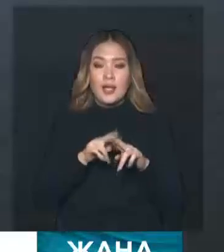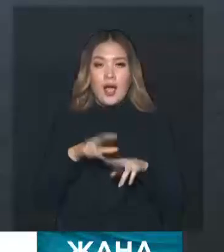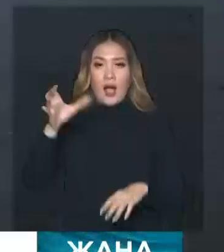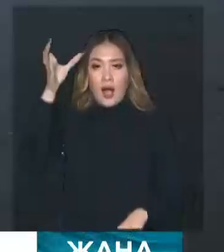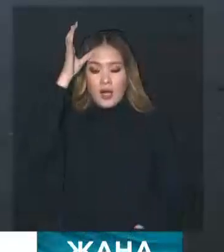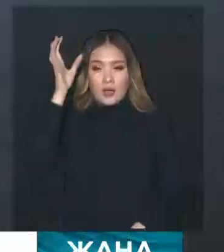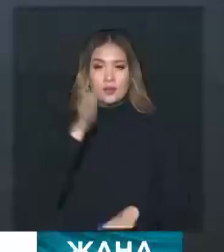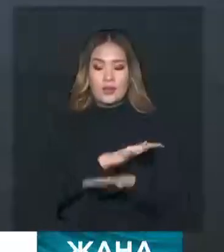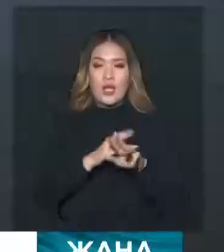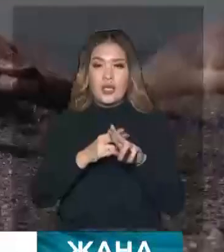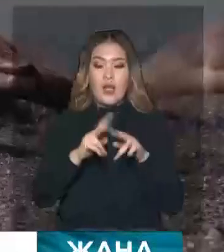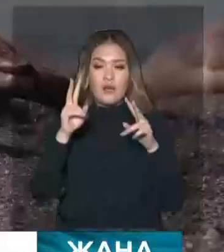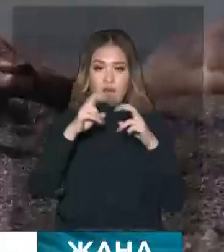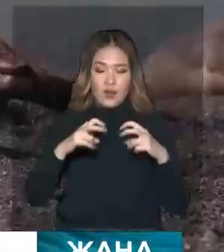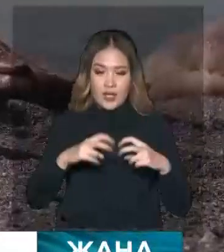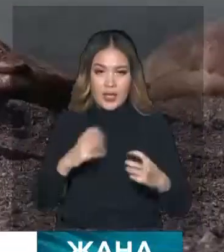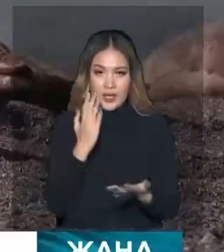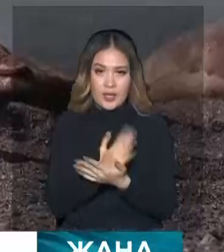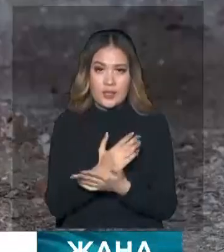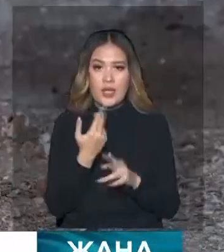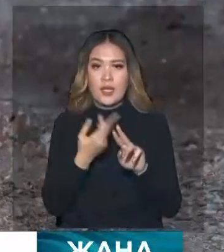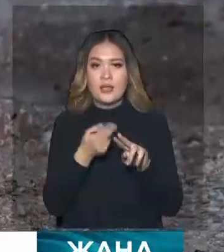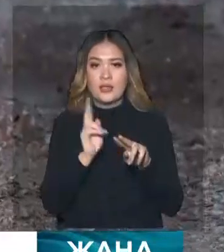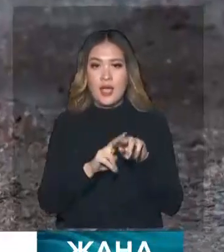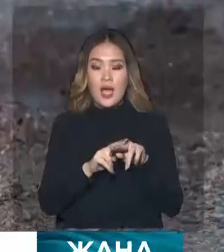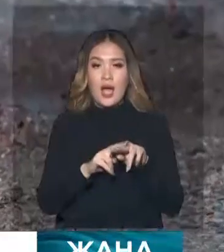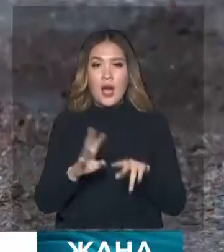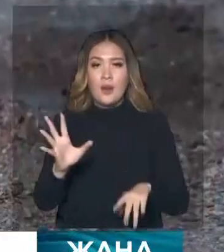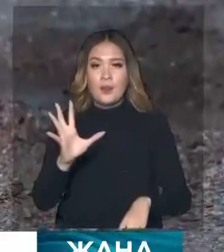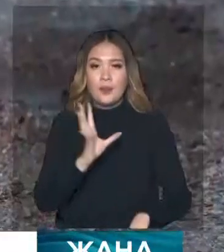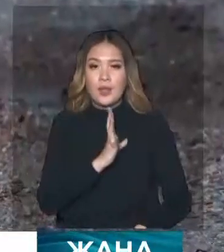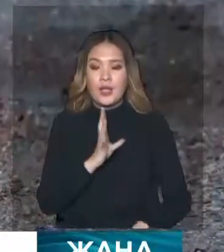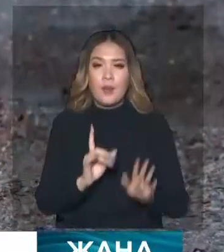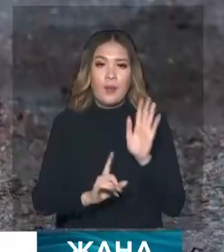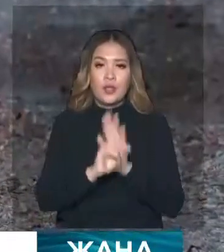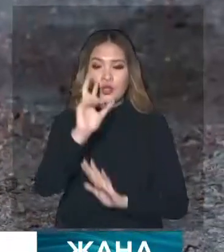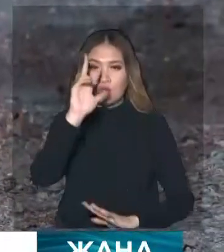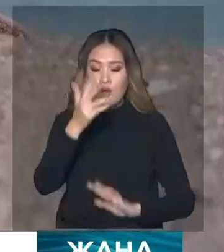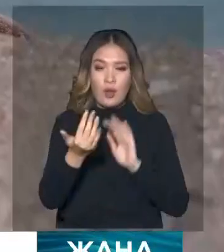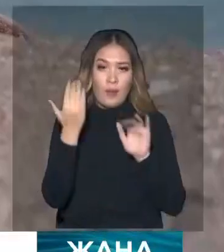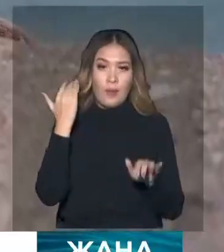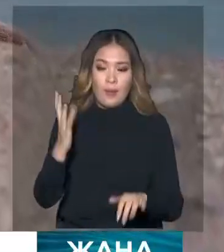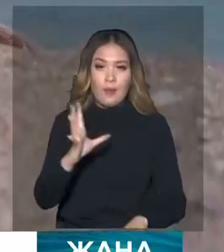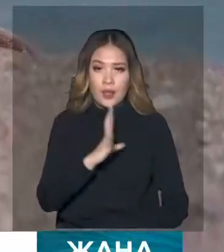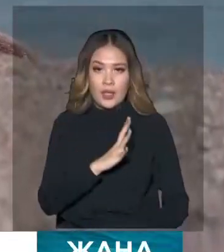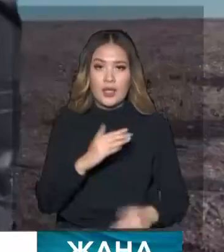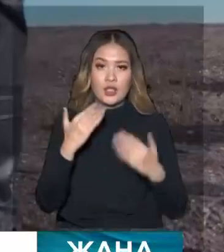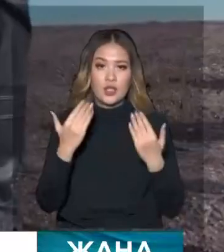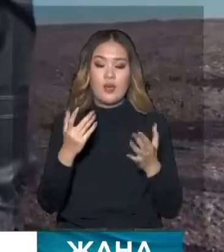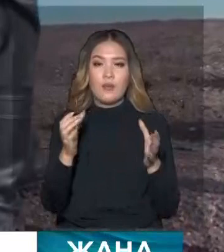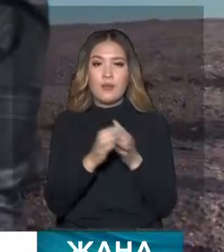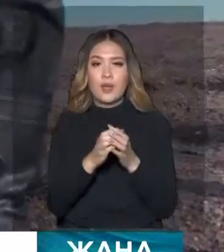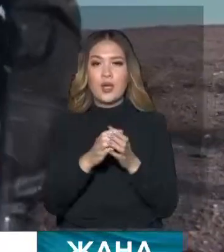ғалымдары халықаралық тәжірибені зерделеп жатыр. Жалпы теңіз түлен таңбалау бастамасы осыдан 3 жыл бұрын көтерілген еді. Енді бір